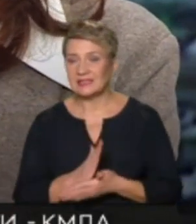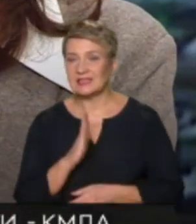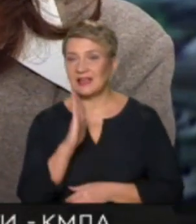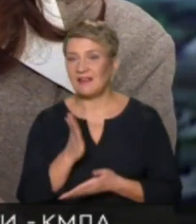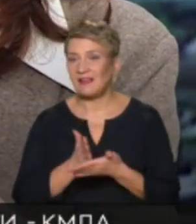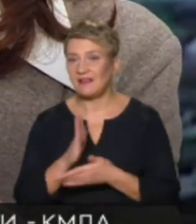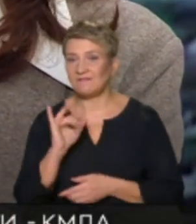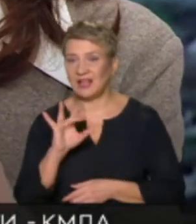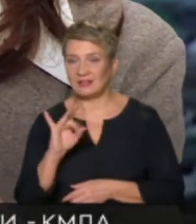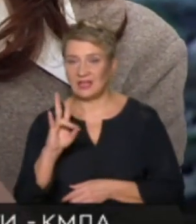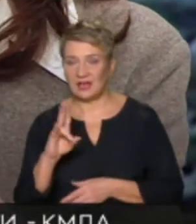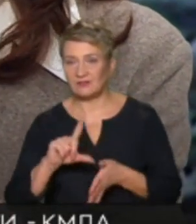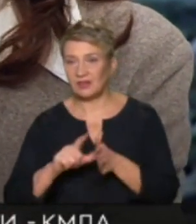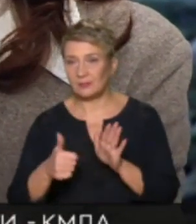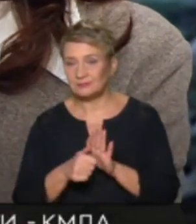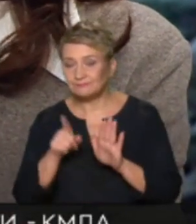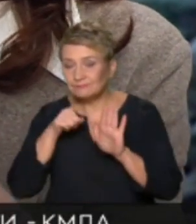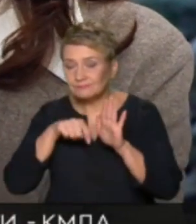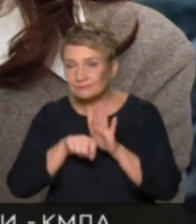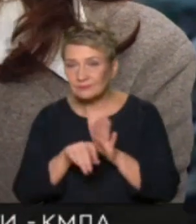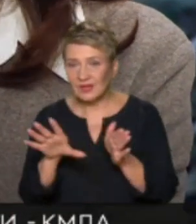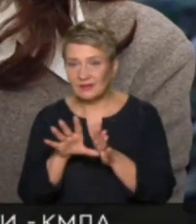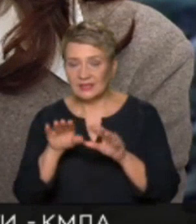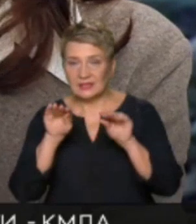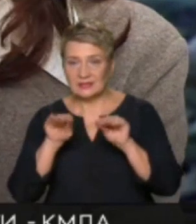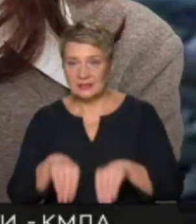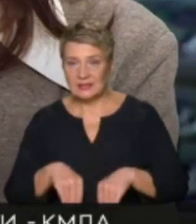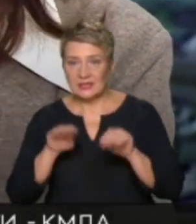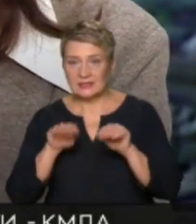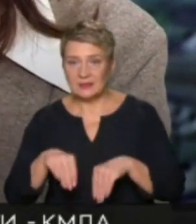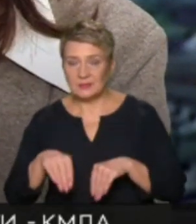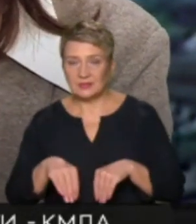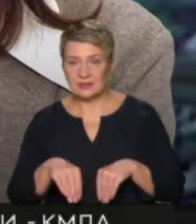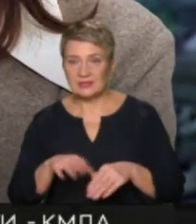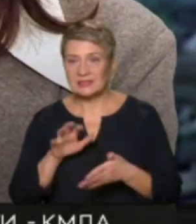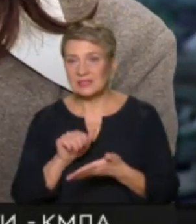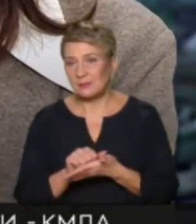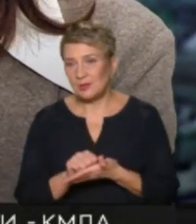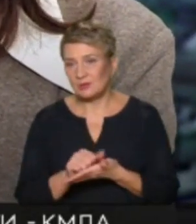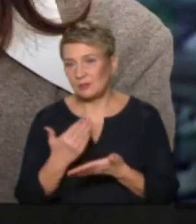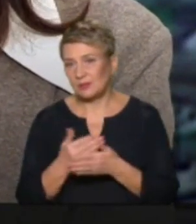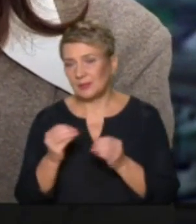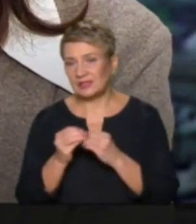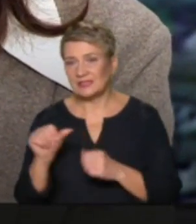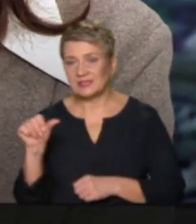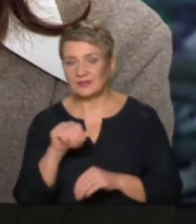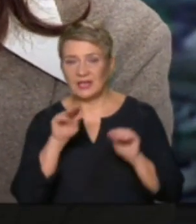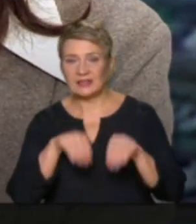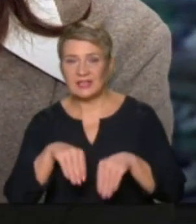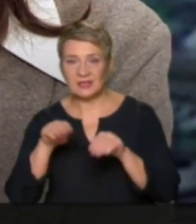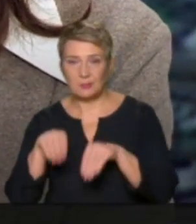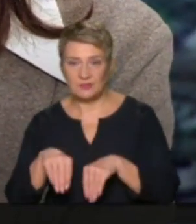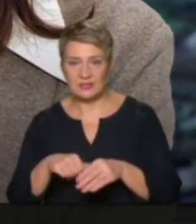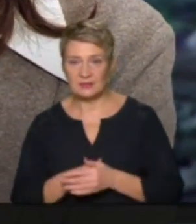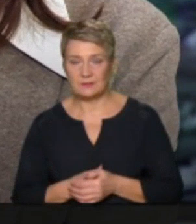в кабінеті, де можна зайти в електронній системі, заповнити, власне, анкету, яка займає буквально 10 хвилин на заповнення.